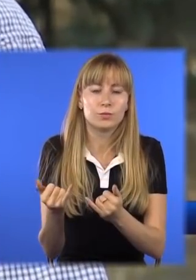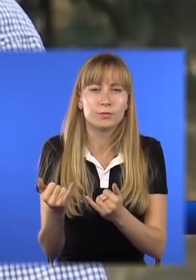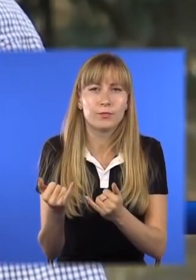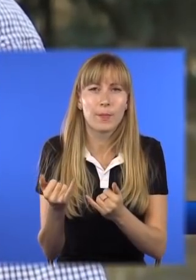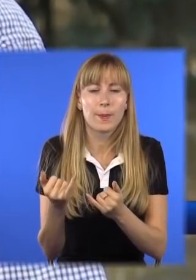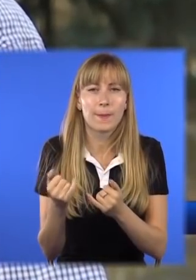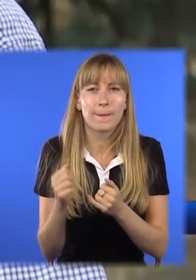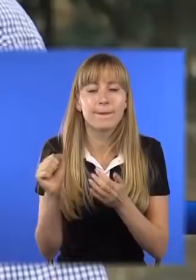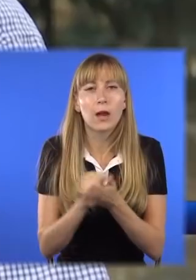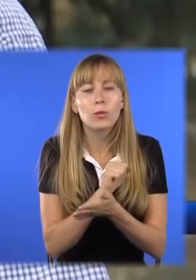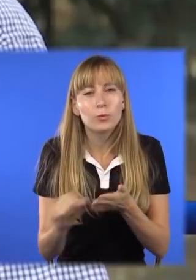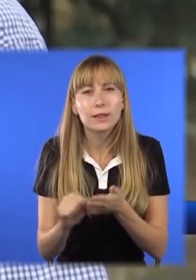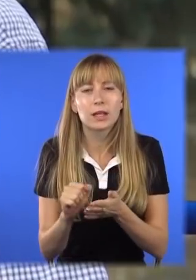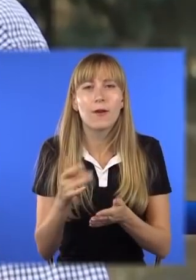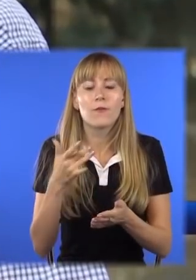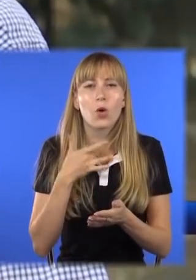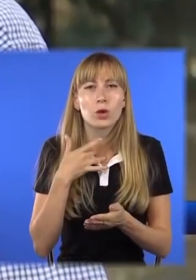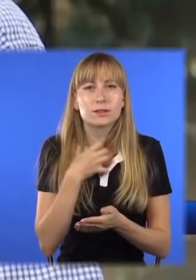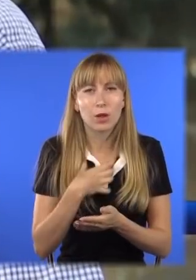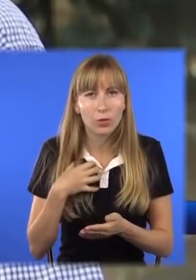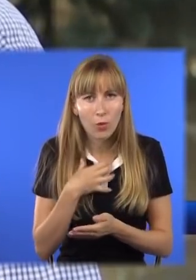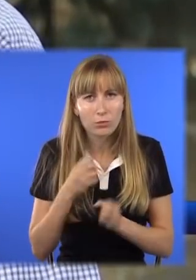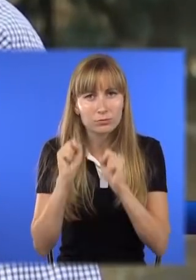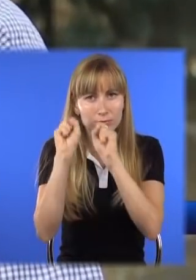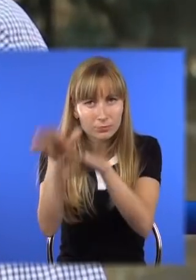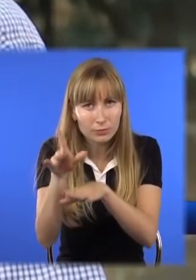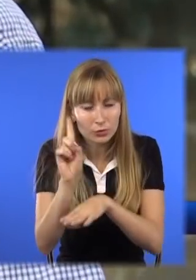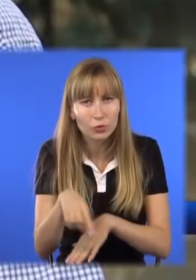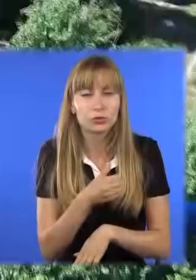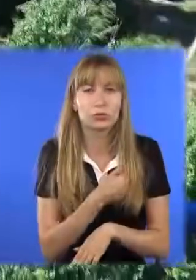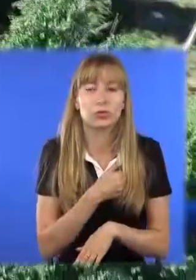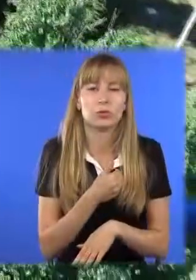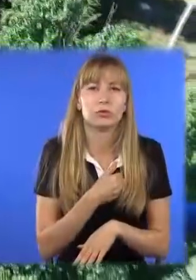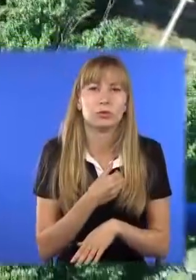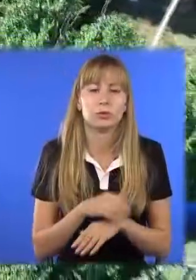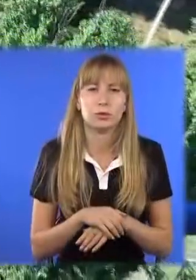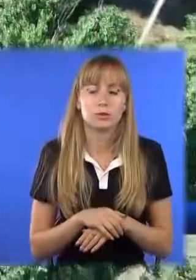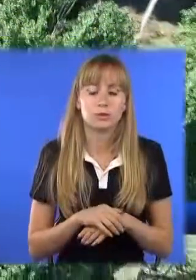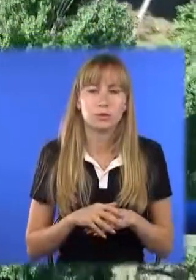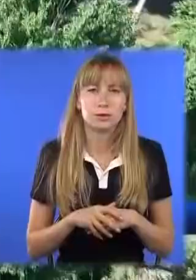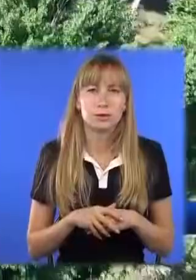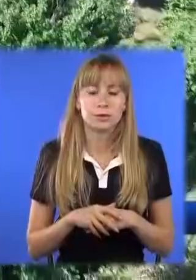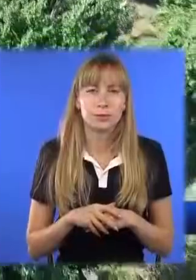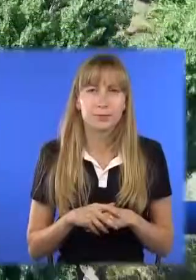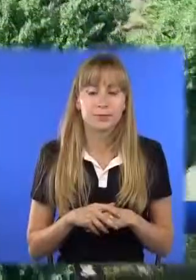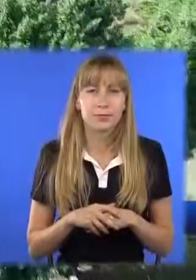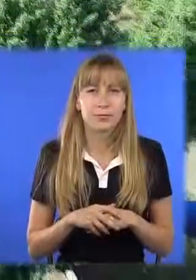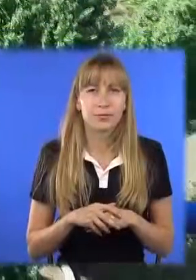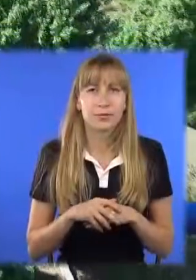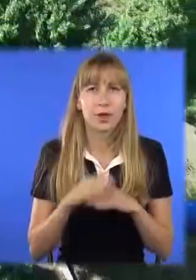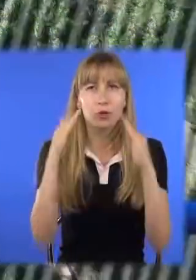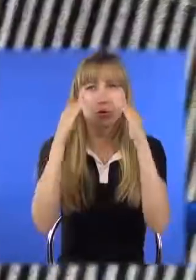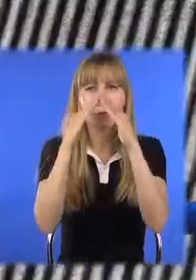документов в горисполком, попасть на какие-то теплые кредиты. Часткова заміна покрівлі не надто